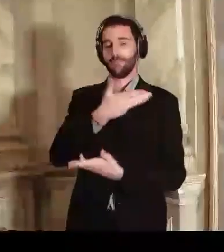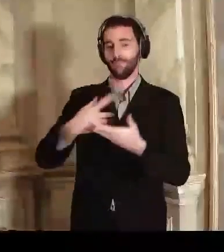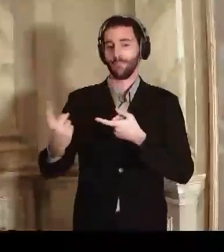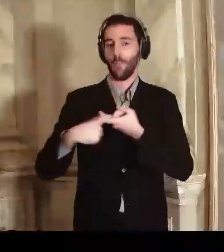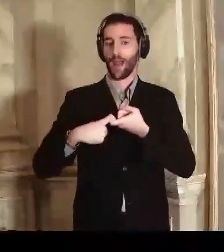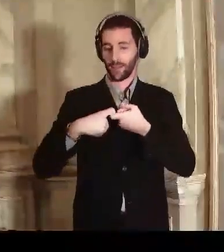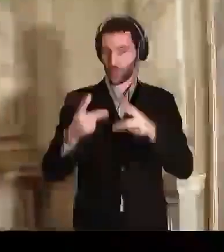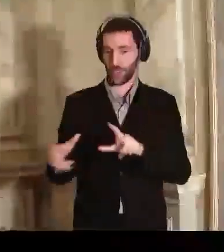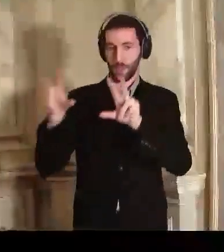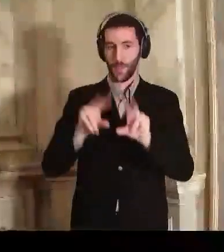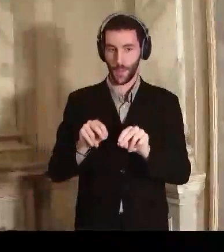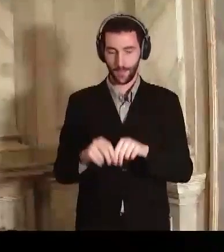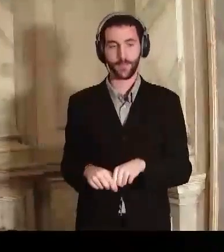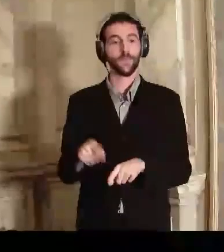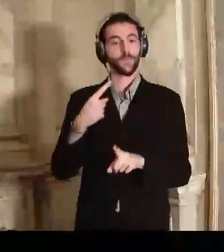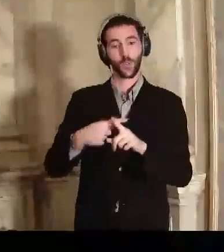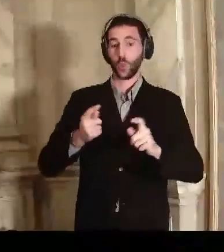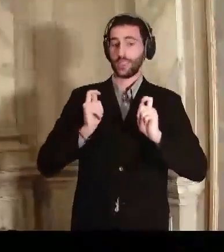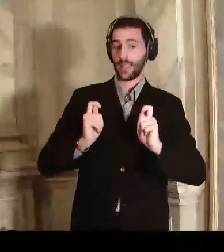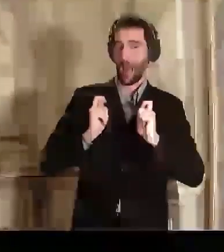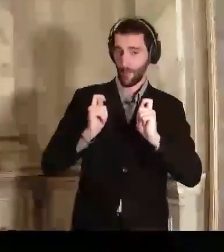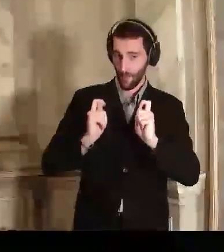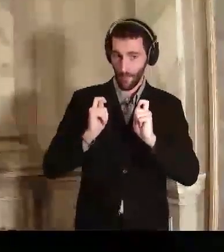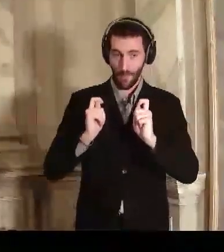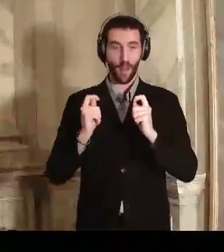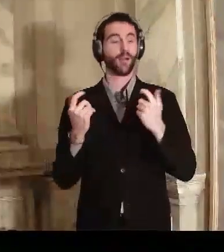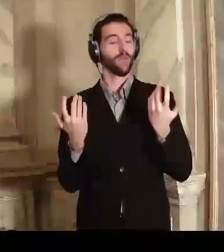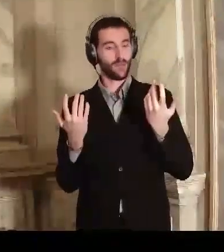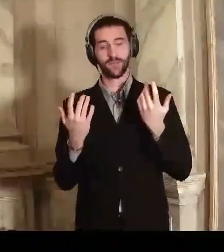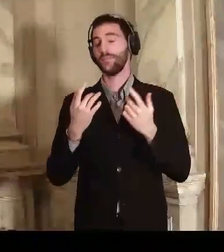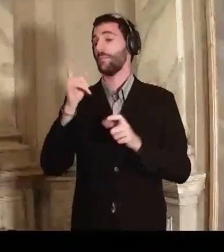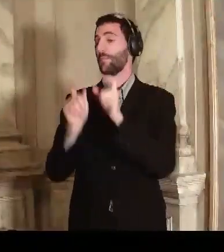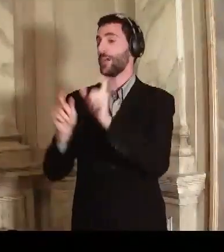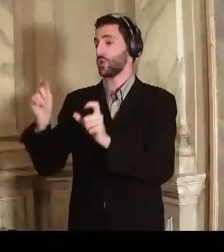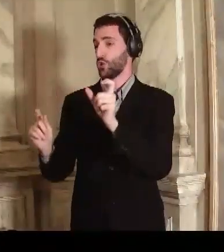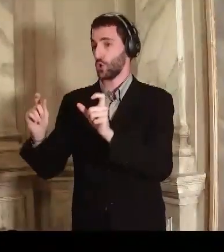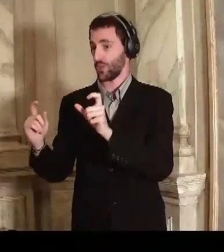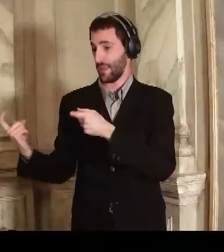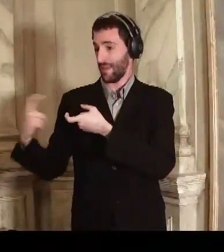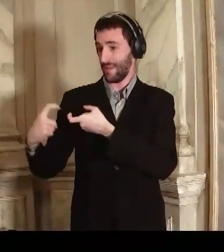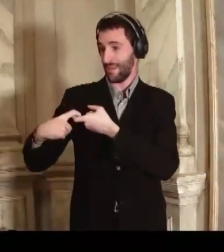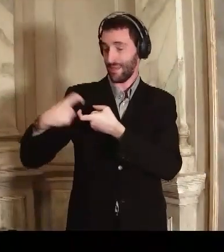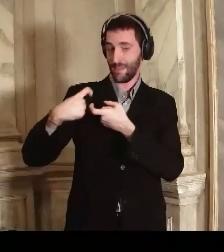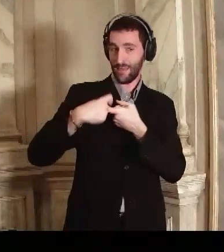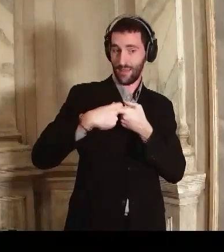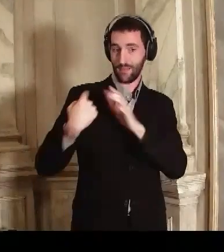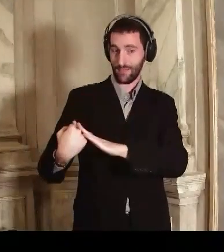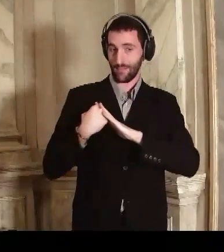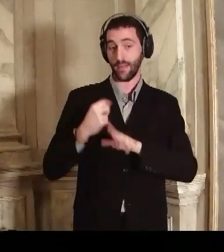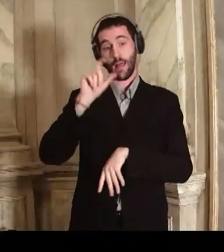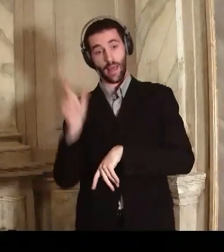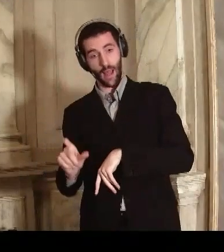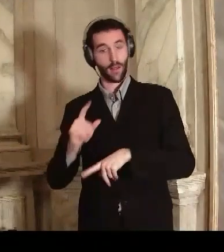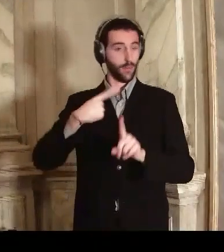e la stampa che ci segue e quanti si aggiungeranno per allargare la platea degli addetti ai lavori e non in Italia e nel resto del